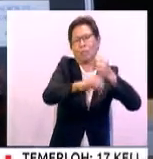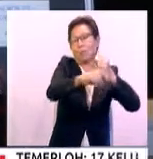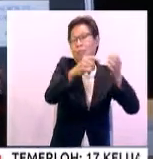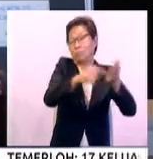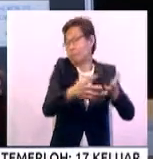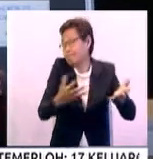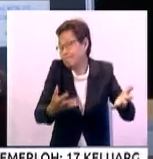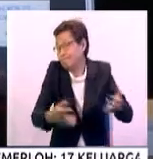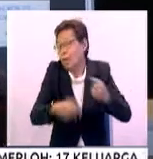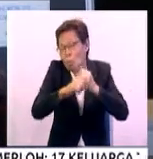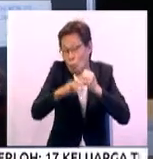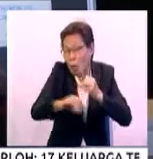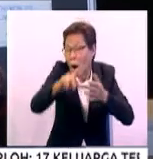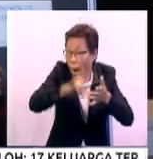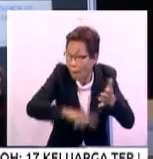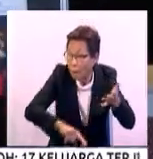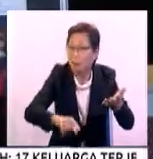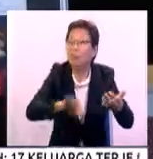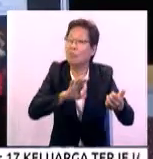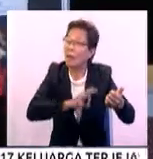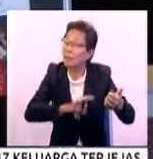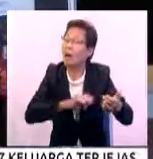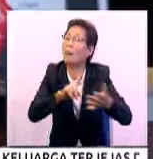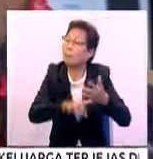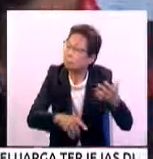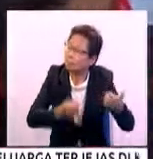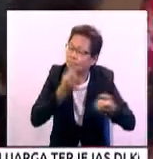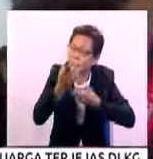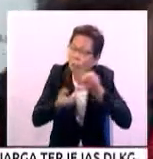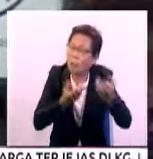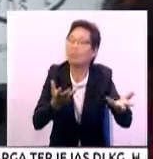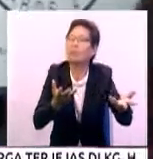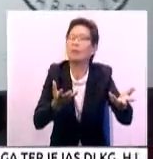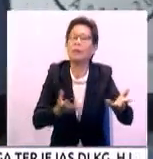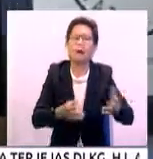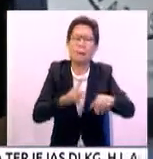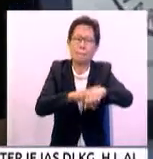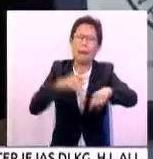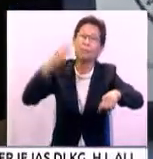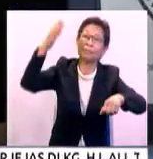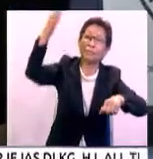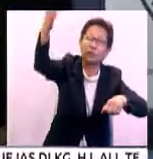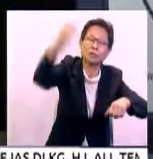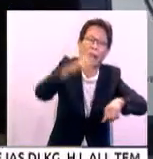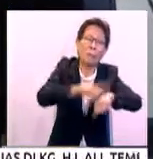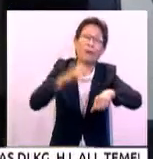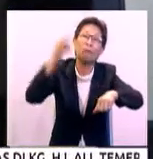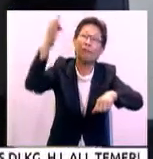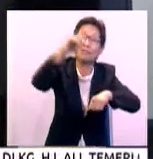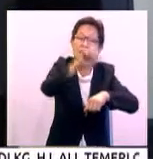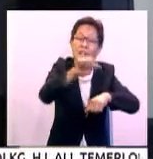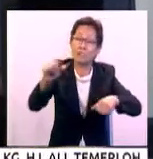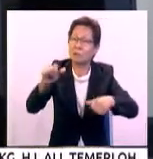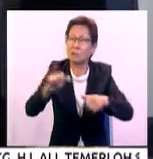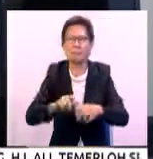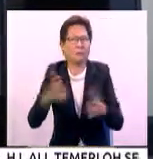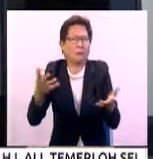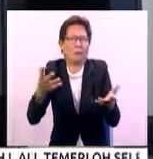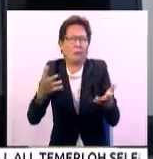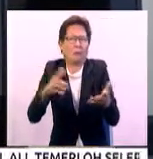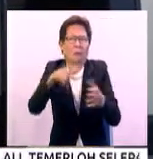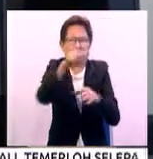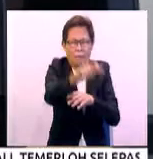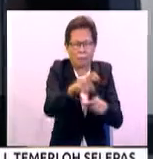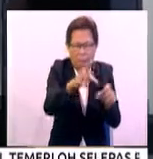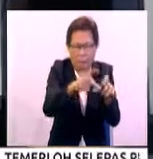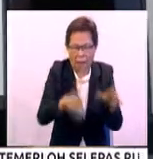segi apa dia dapat faedah. Bagaimana pula dengan masa depan Air Asia? Apa lagi yang para pelanggan